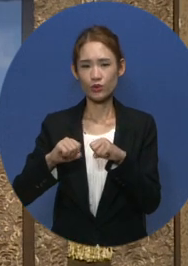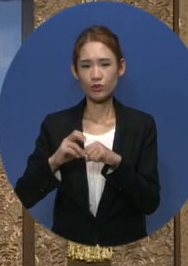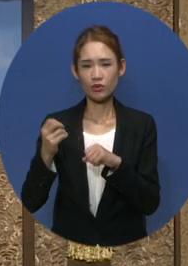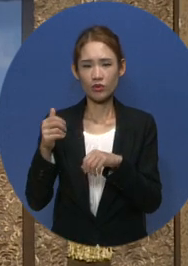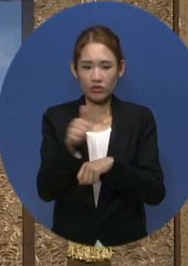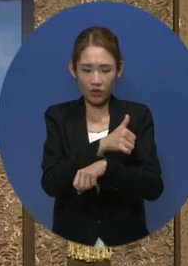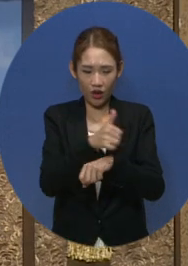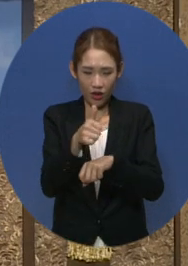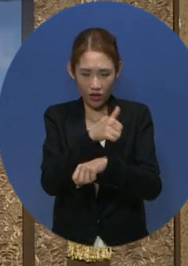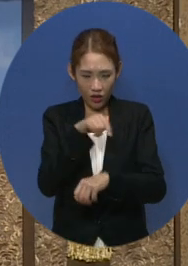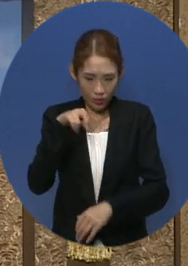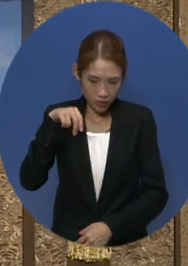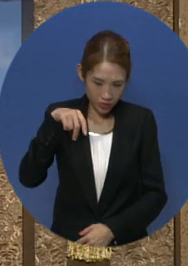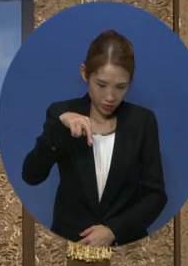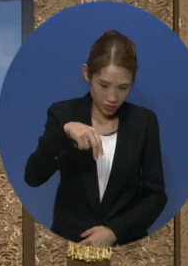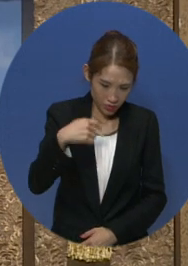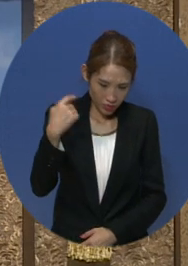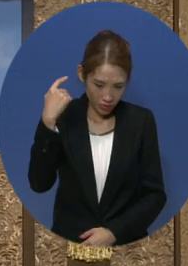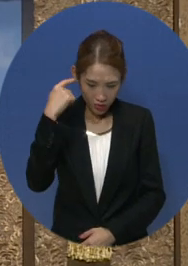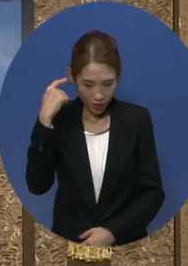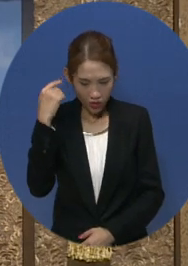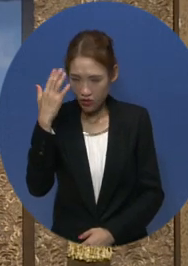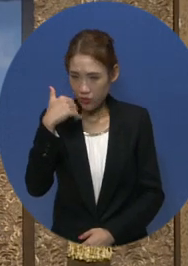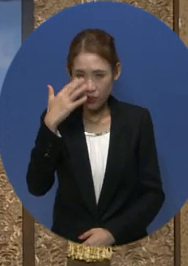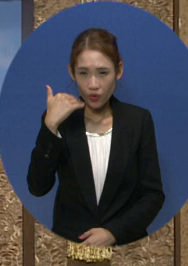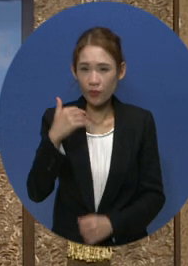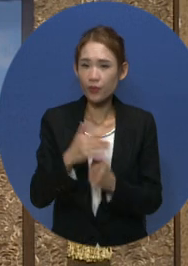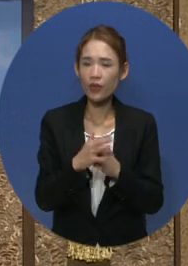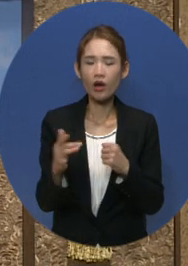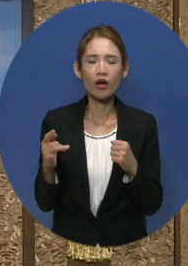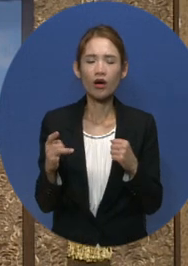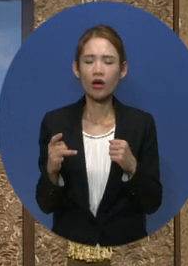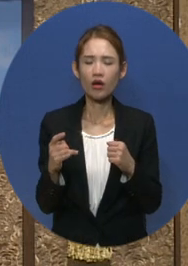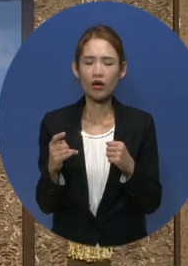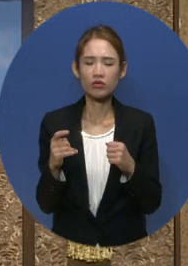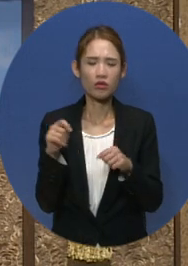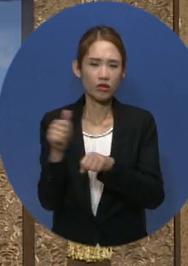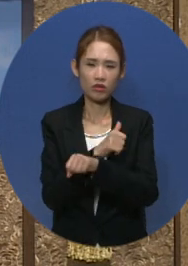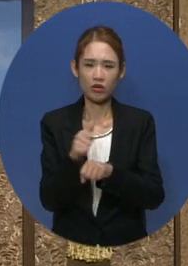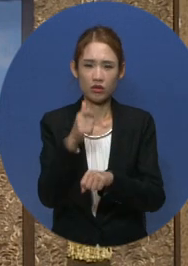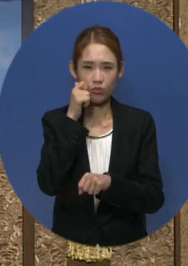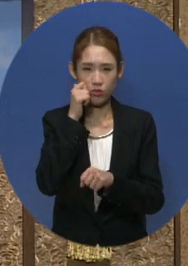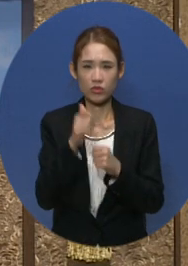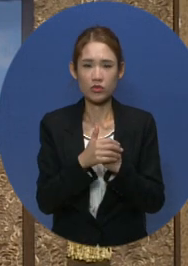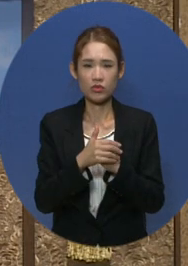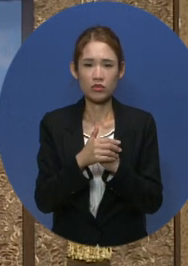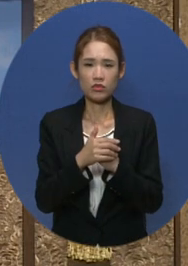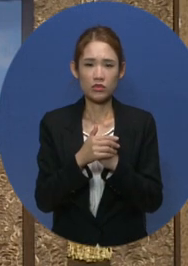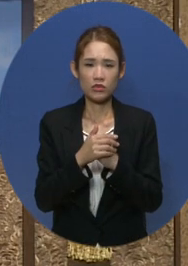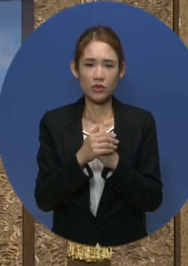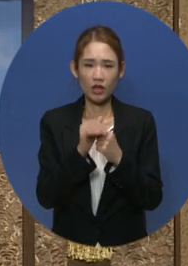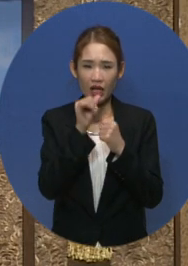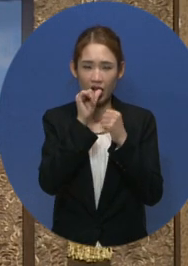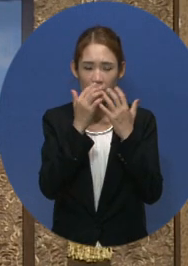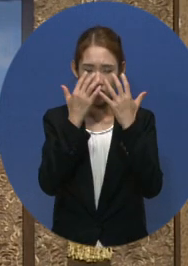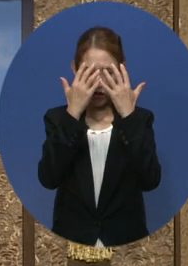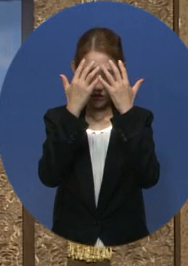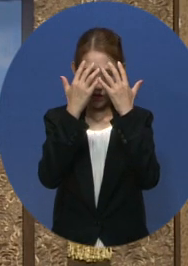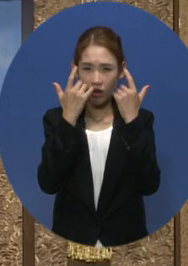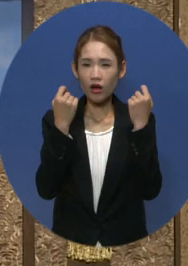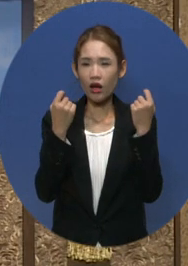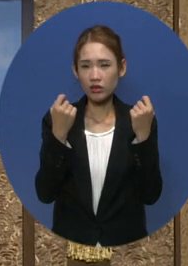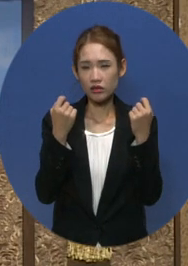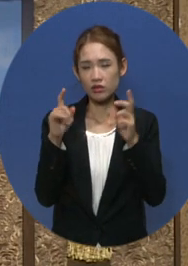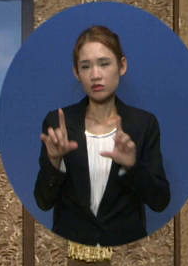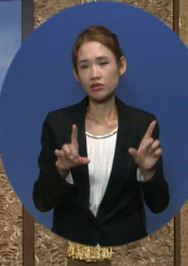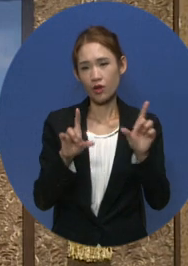없어요. 보이지도 않고 들리지도 않으니까. 그래 그야말로 이제 골방에 갇혀 있는 상황이다. 대부분이